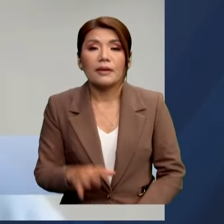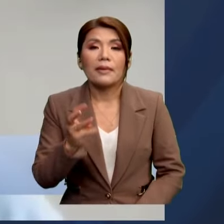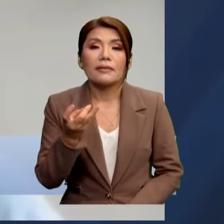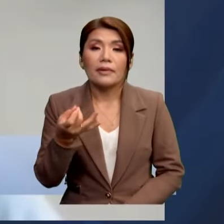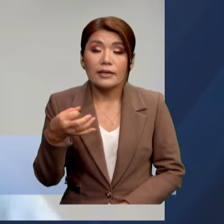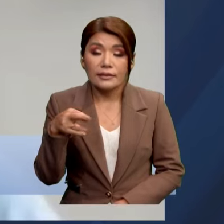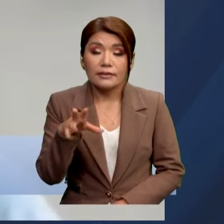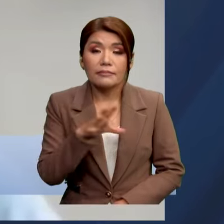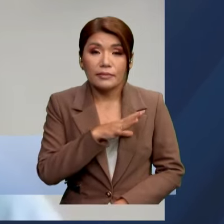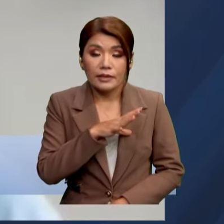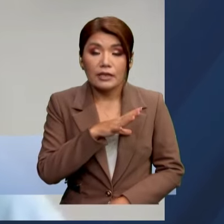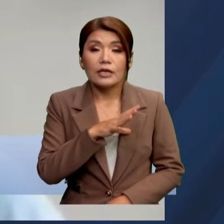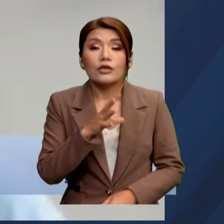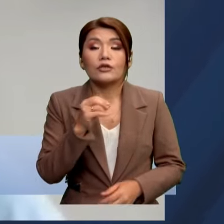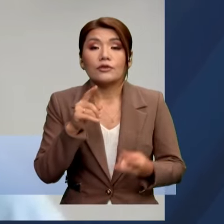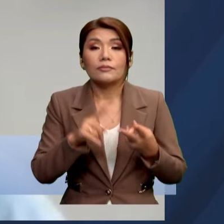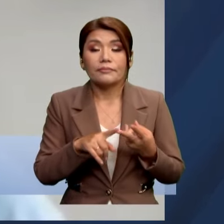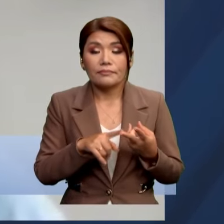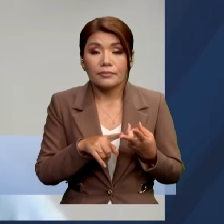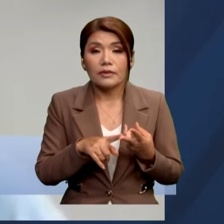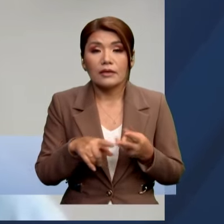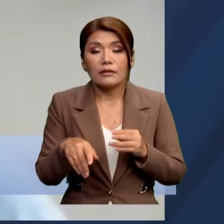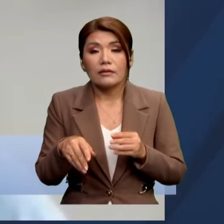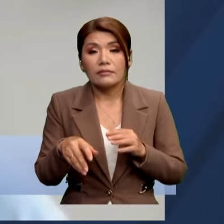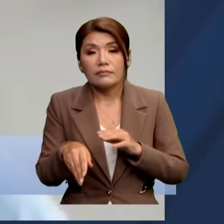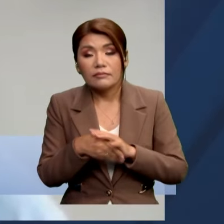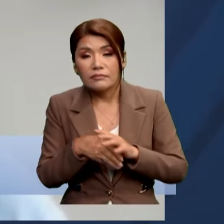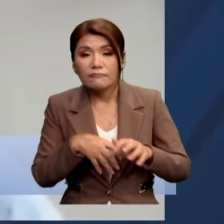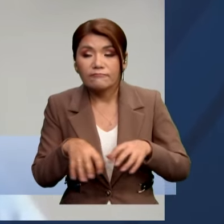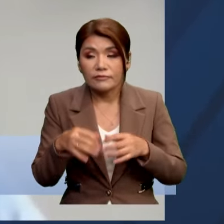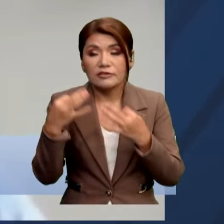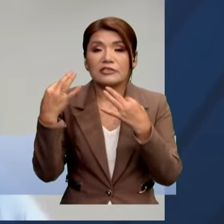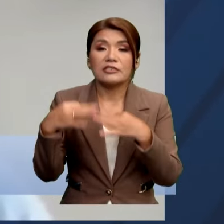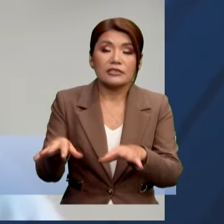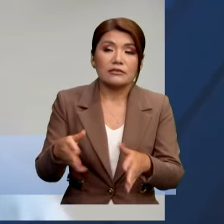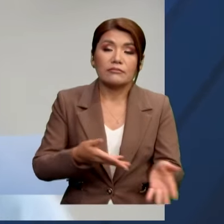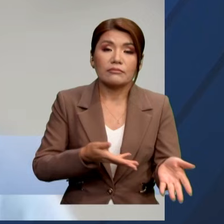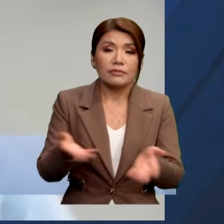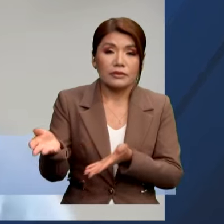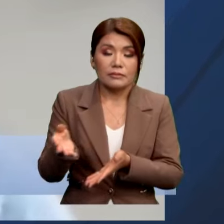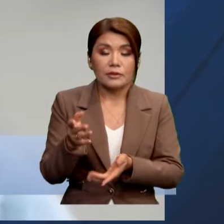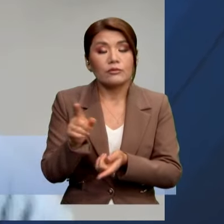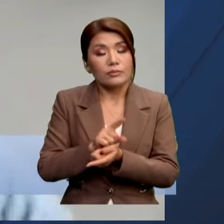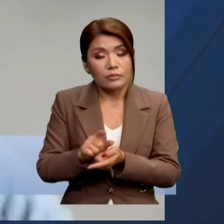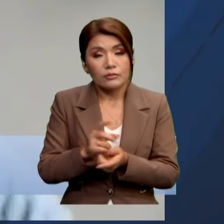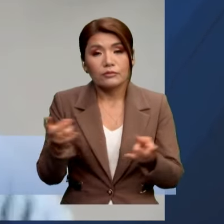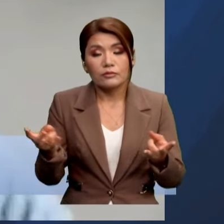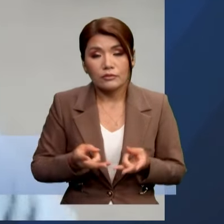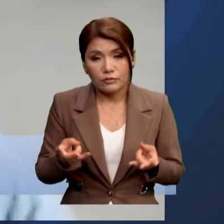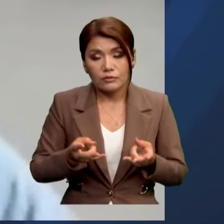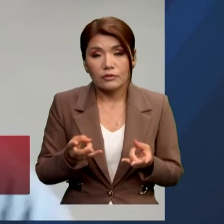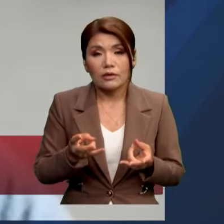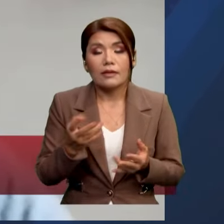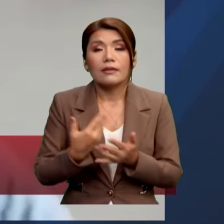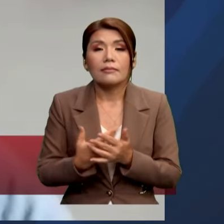Монополизация болды. Біріншіден, екіншіден жемқорлыққа жол берілді. Саяси өзгеріс керек деп есептеймін. Мысалы